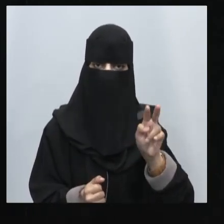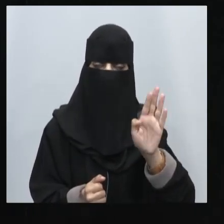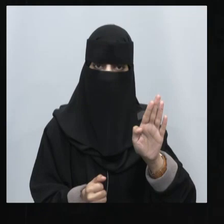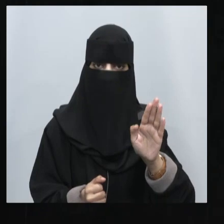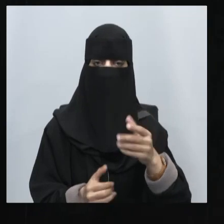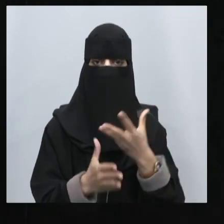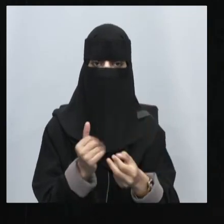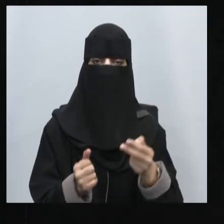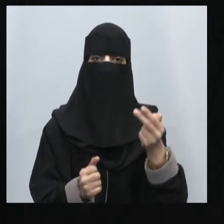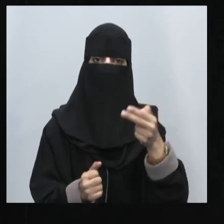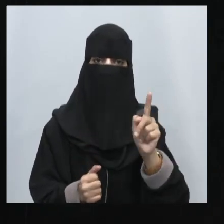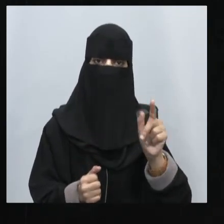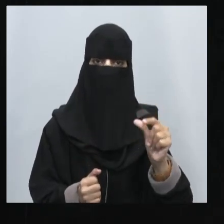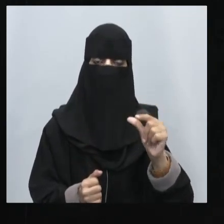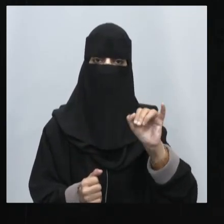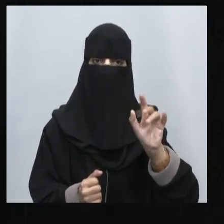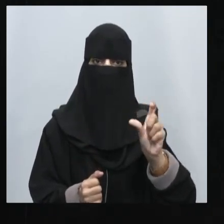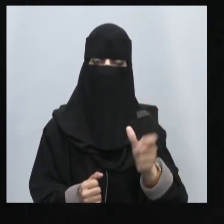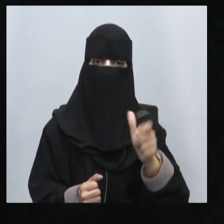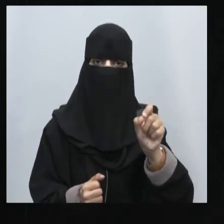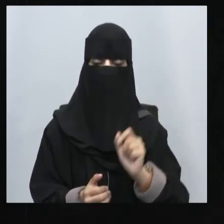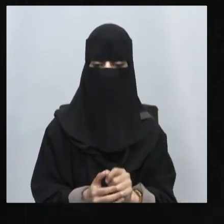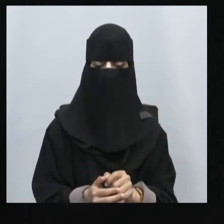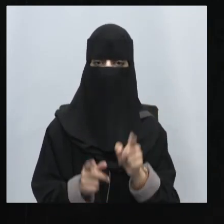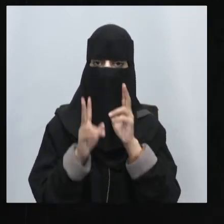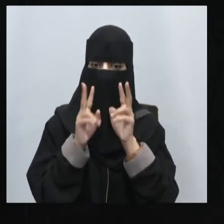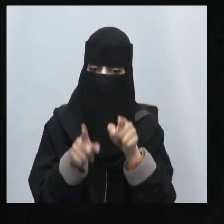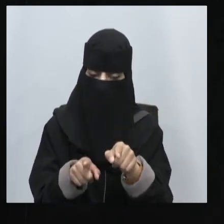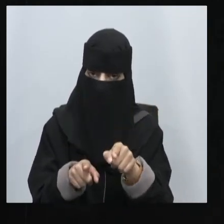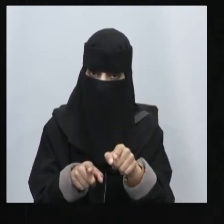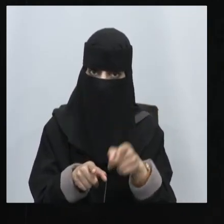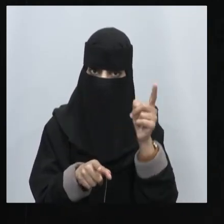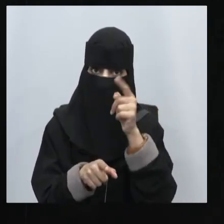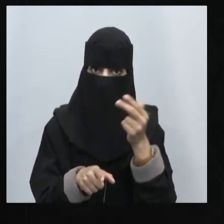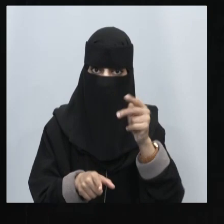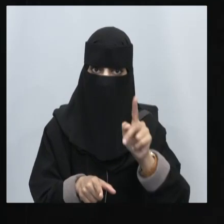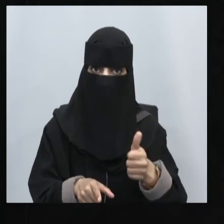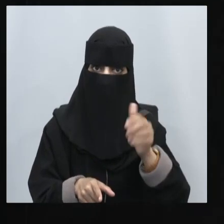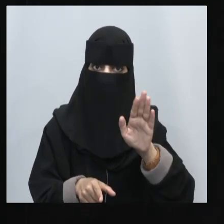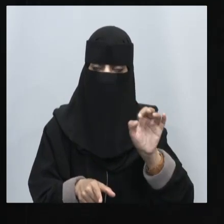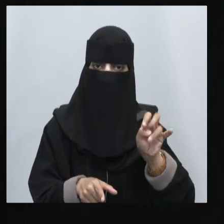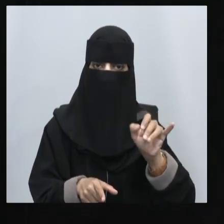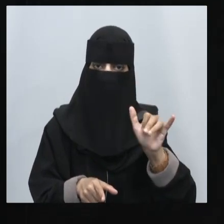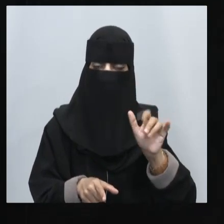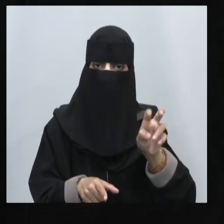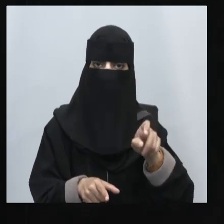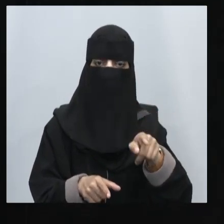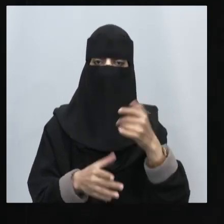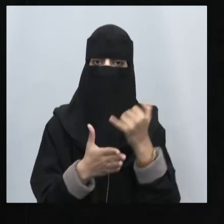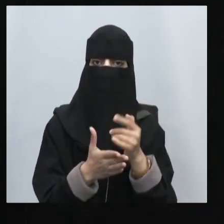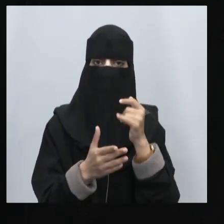اختير لها هذا الاسم يا ترى نفكر قليلا ونسترجع شجره نسب خلفاء الدوله